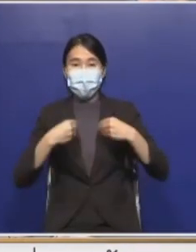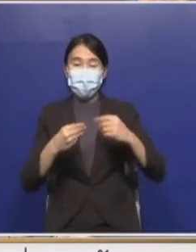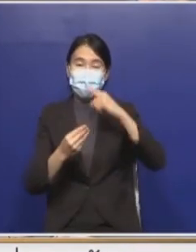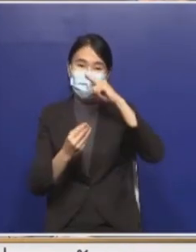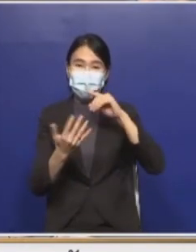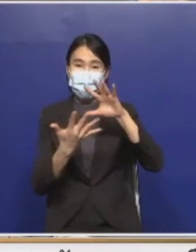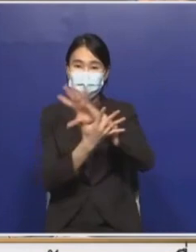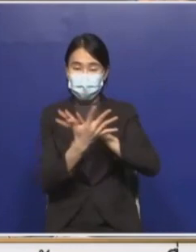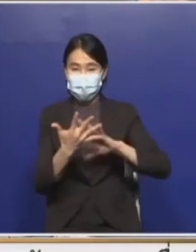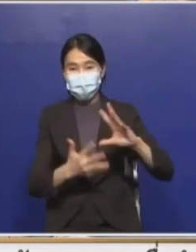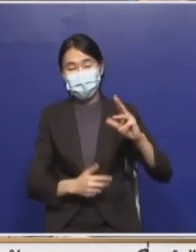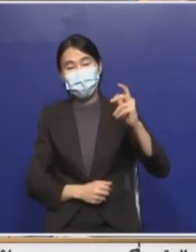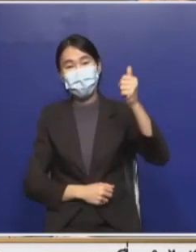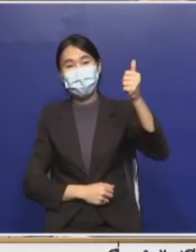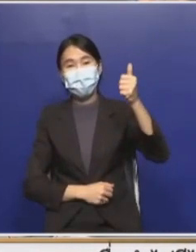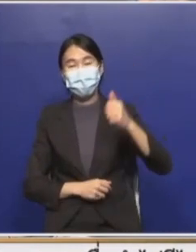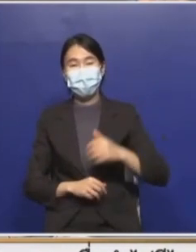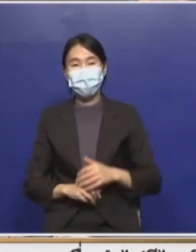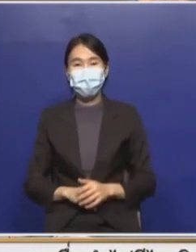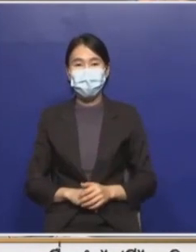น